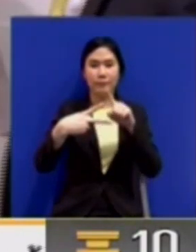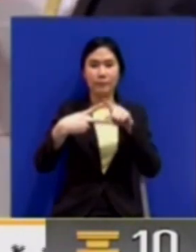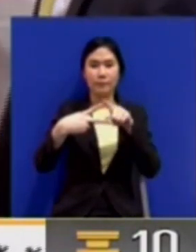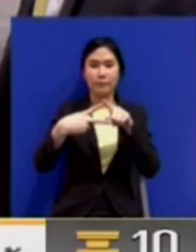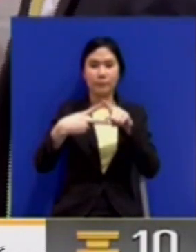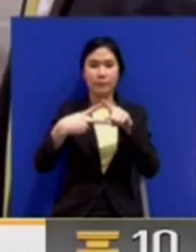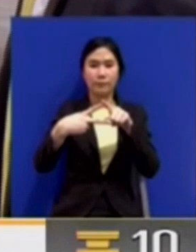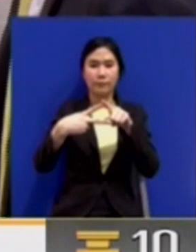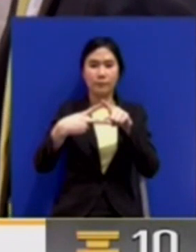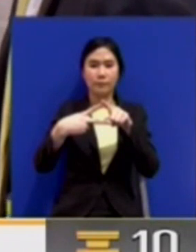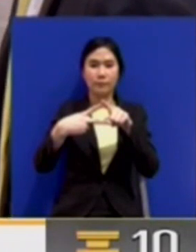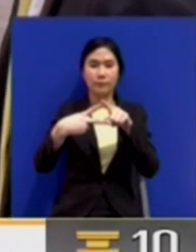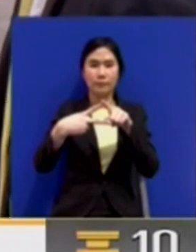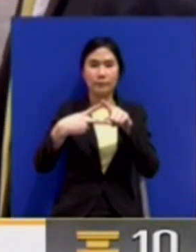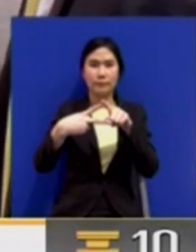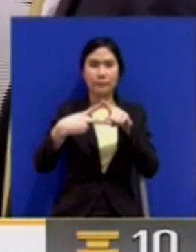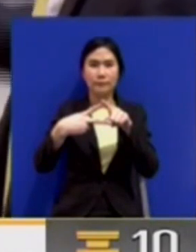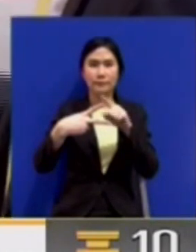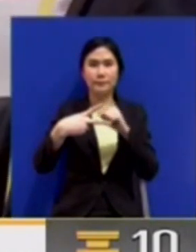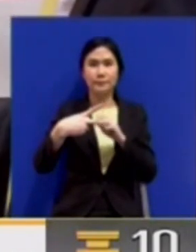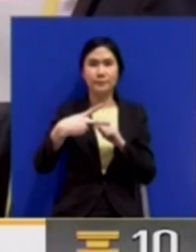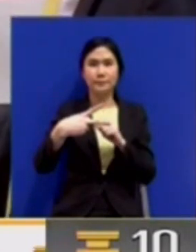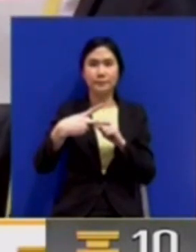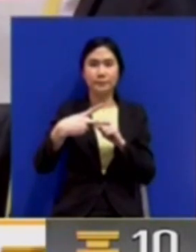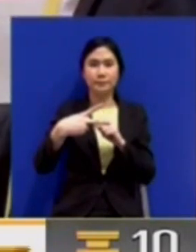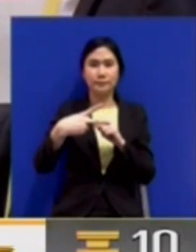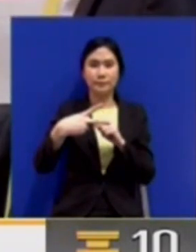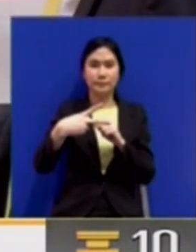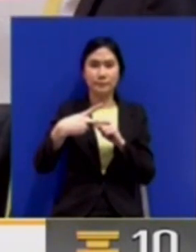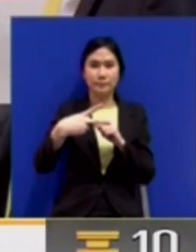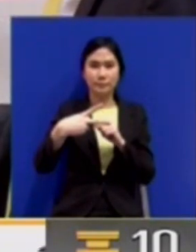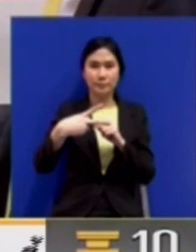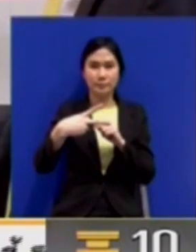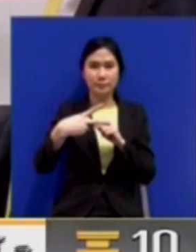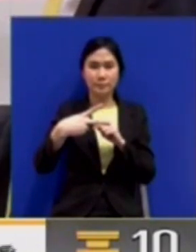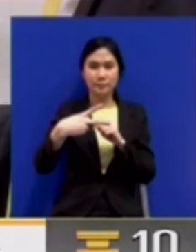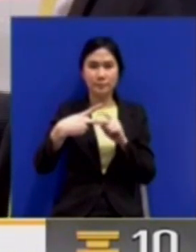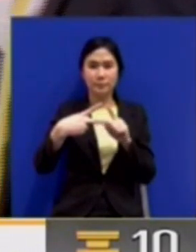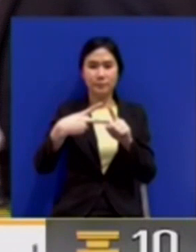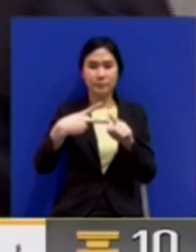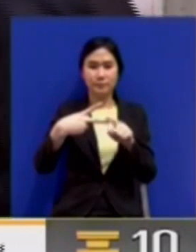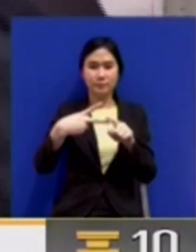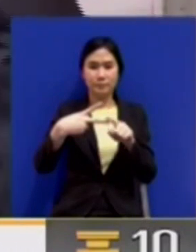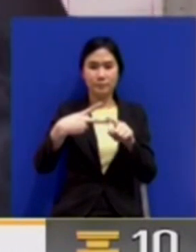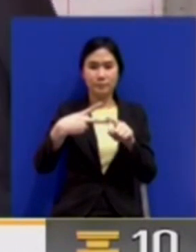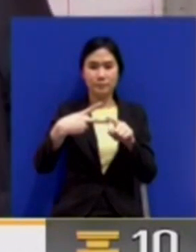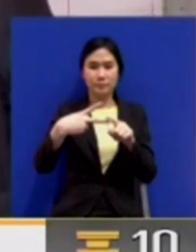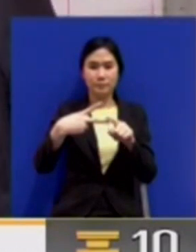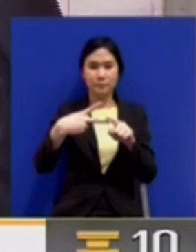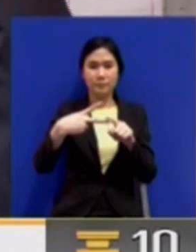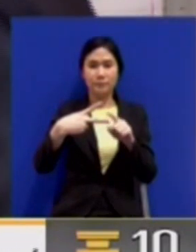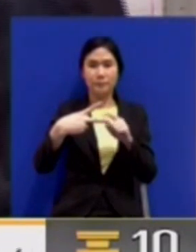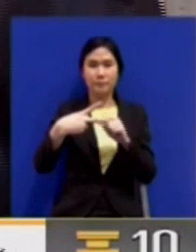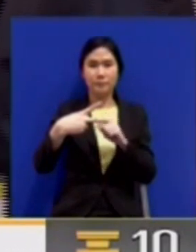ก็ต้องบอกว่าถ้าดูบรรยากาศตั้งแต่ช่วงเช้ามาจนถึงตอนนี้เนี่ยอะไรที่ว่าแน่มันอาจจะไม่แน่เหมือนกันนะคะ